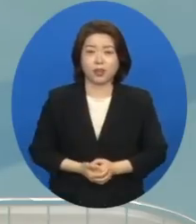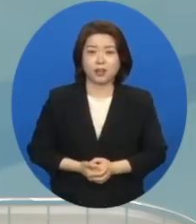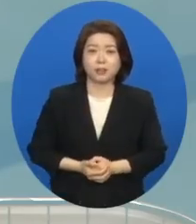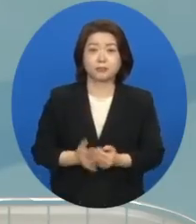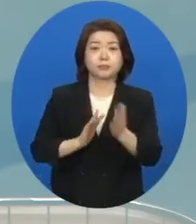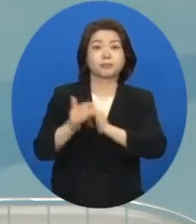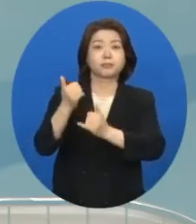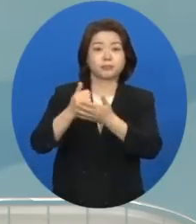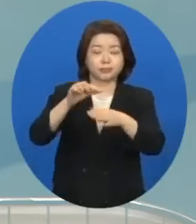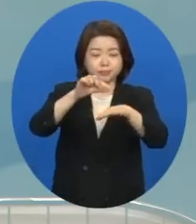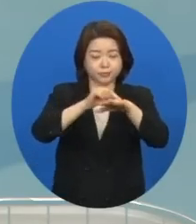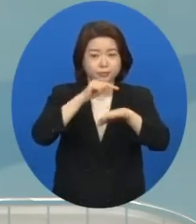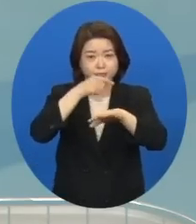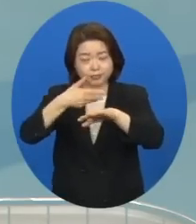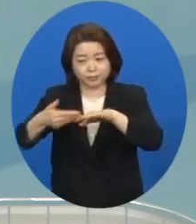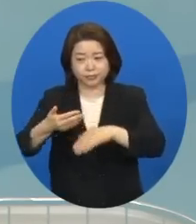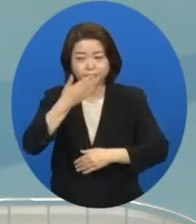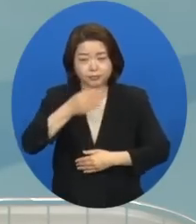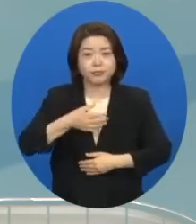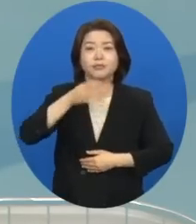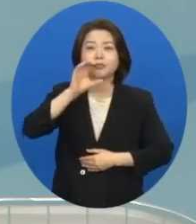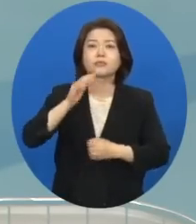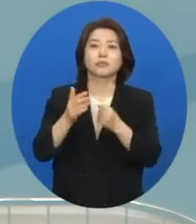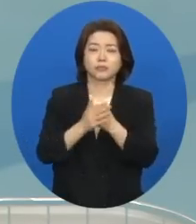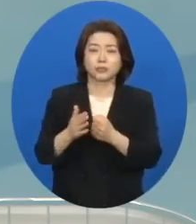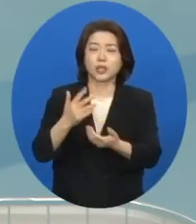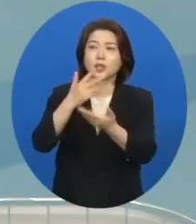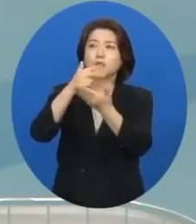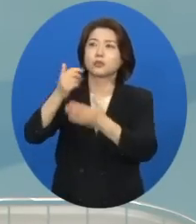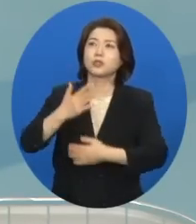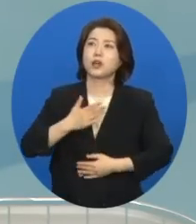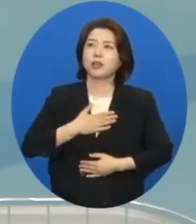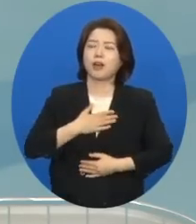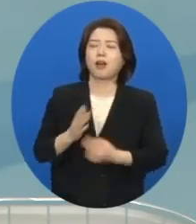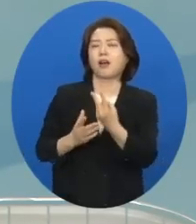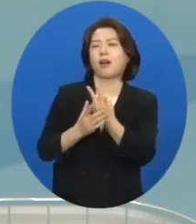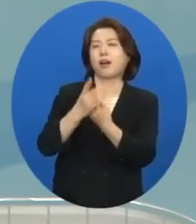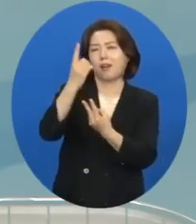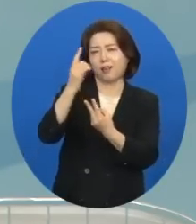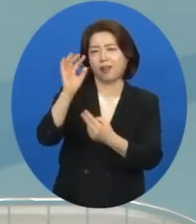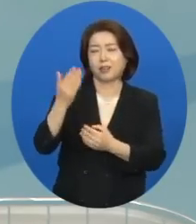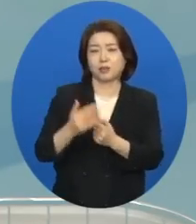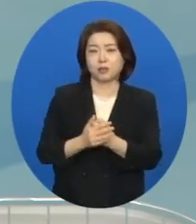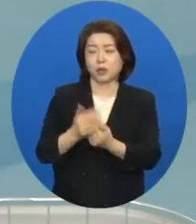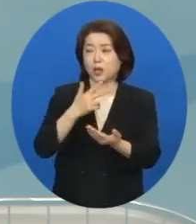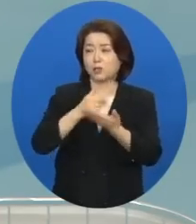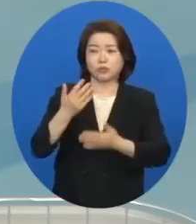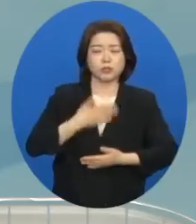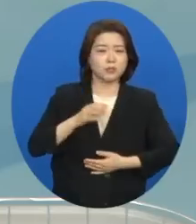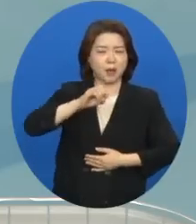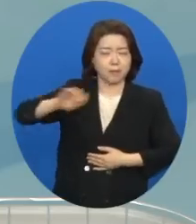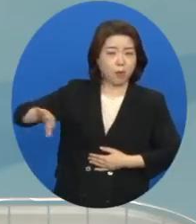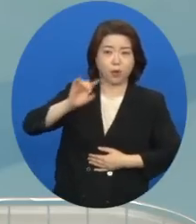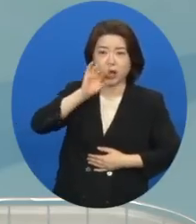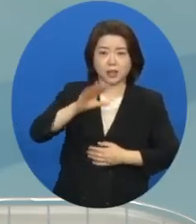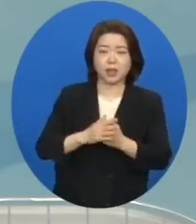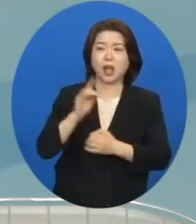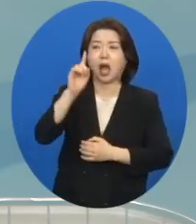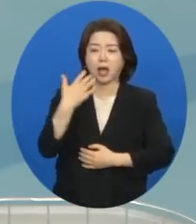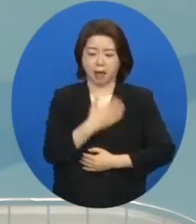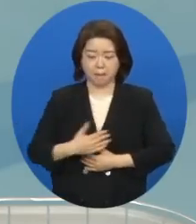예수님의 살과 피를 먹고 마셨으니 주님과 나는 한 몸이에요. 주님이 버리실 수가 없잖아요. 한 몸이